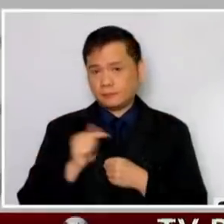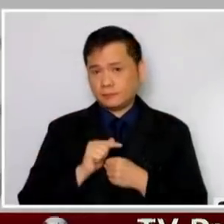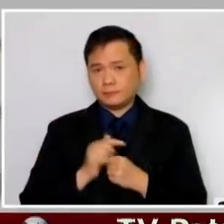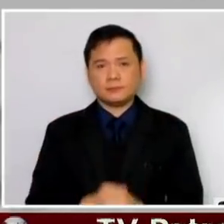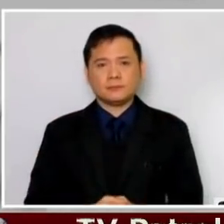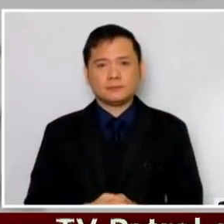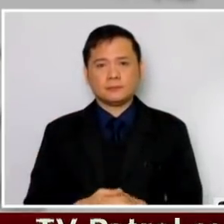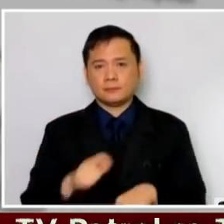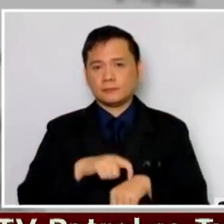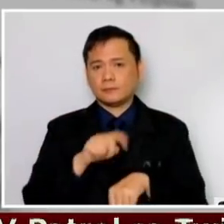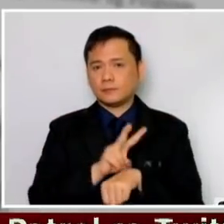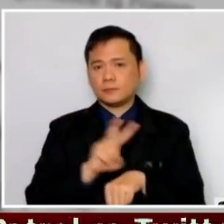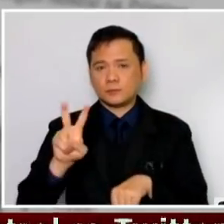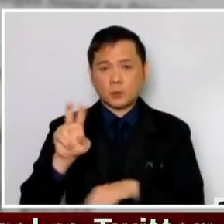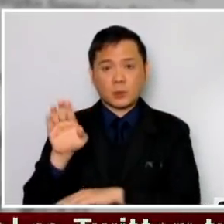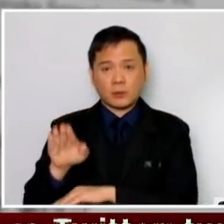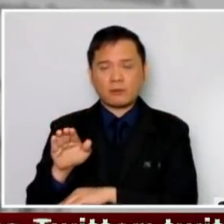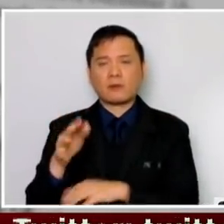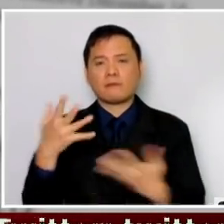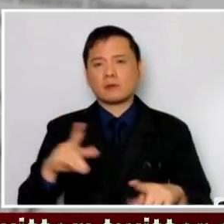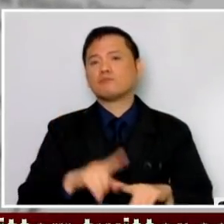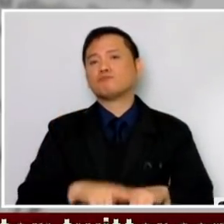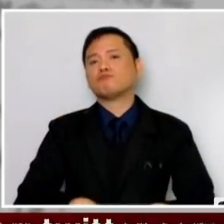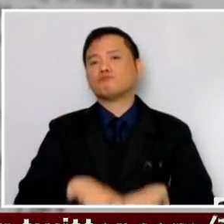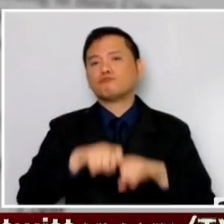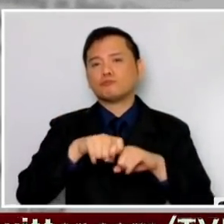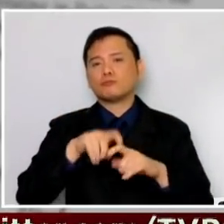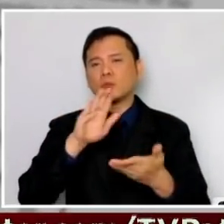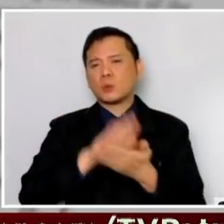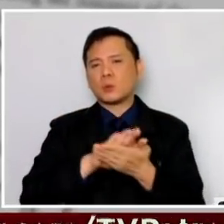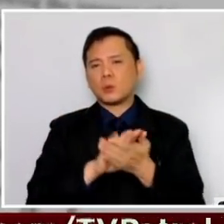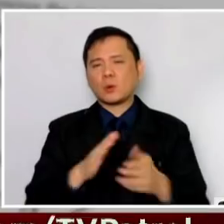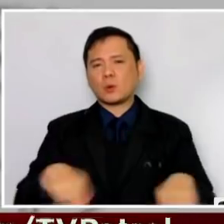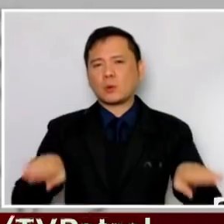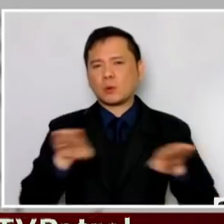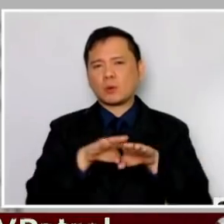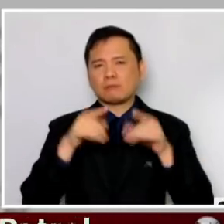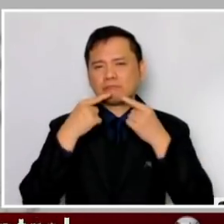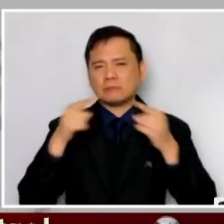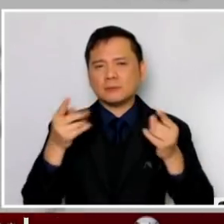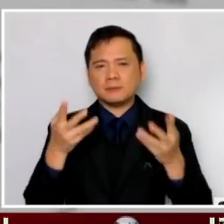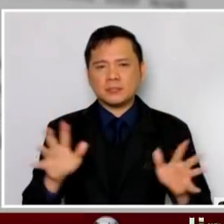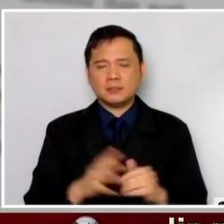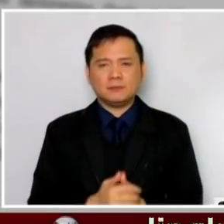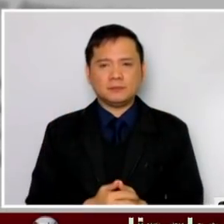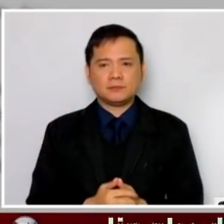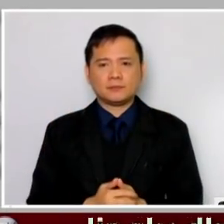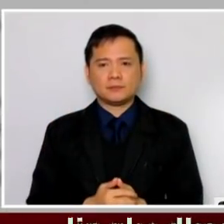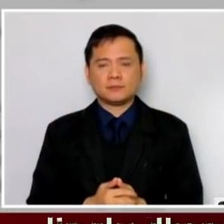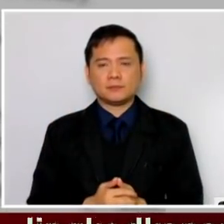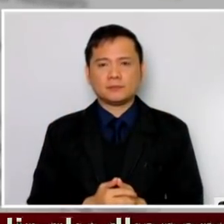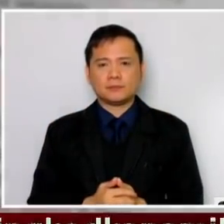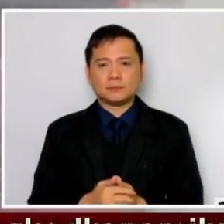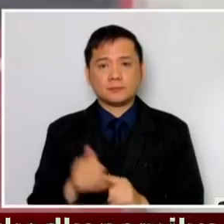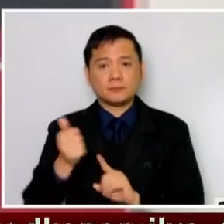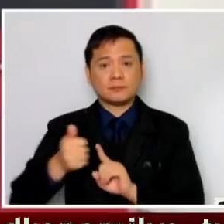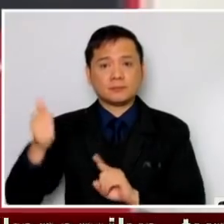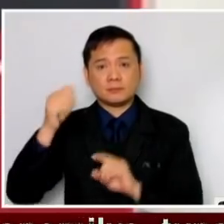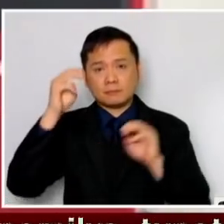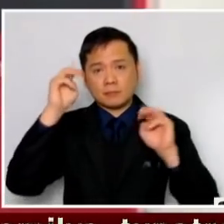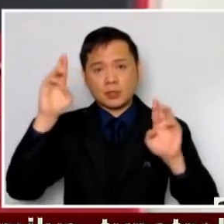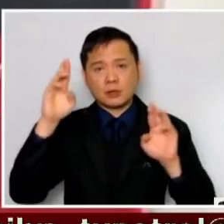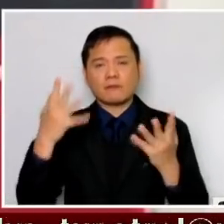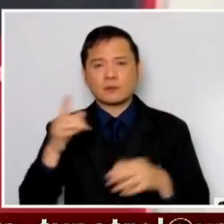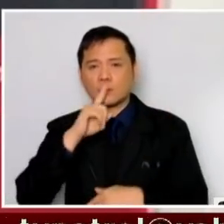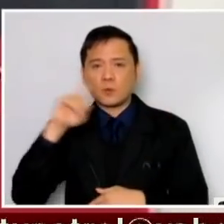suspensyon ng klase sa eskwela, pati pasok sa opisina ng gobyerno at alinsunod sa executive order ni Mayor Jerry Trenas. Pwede